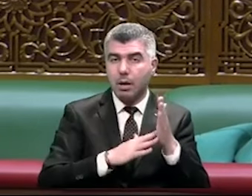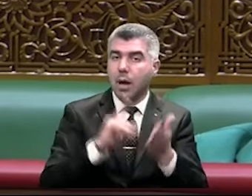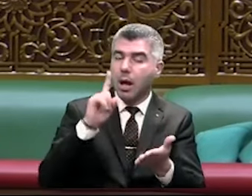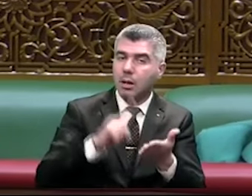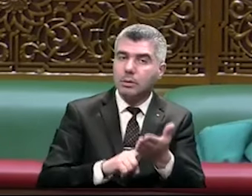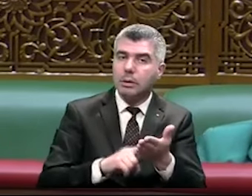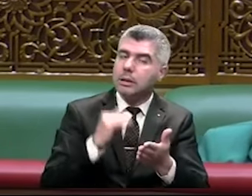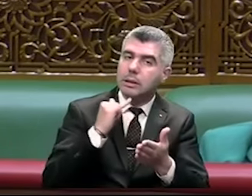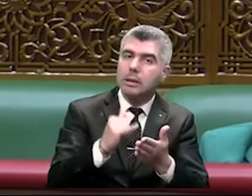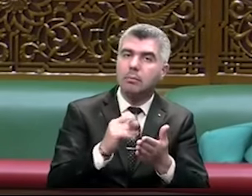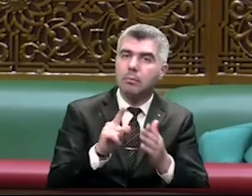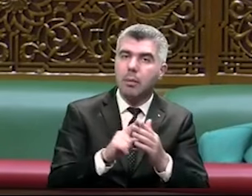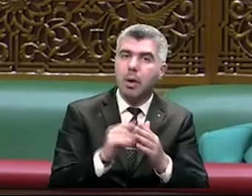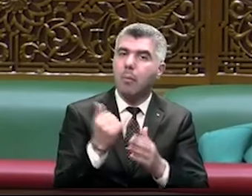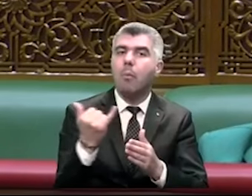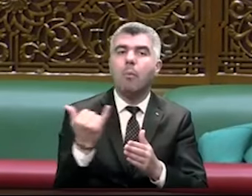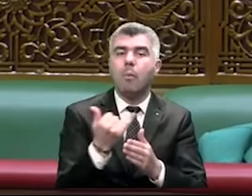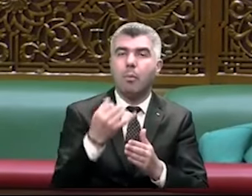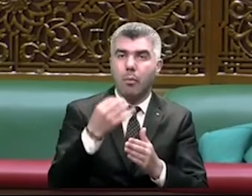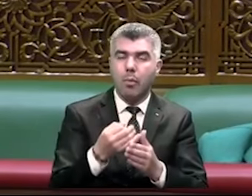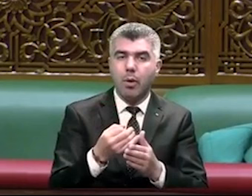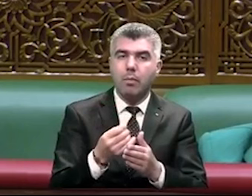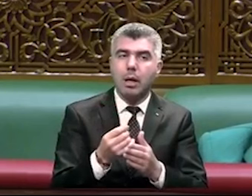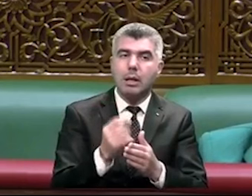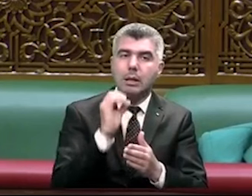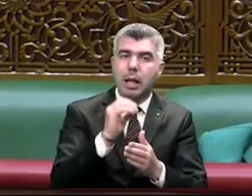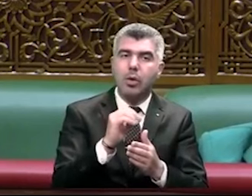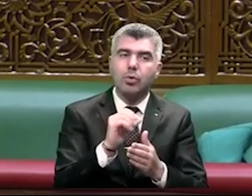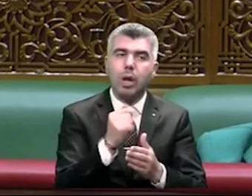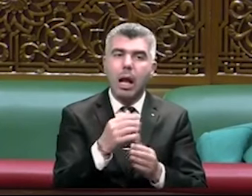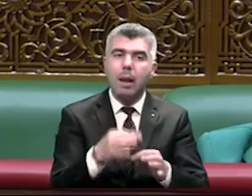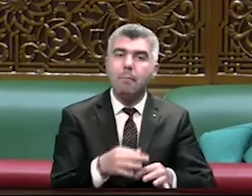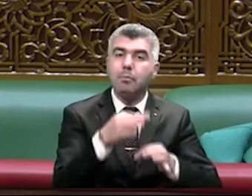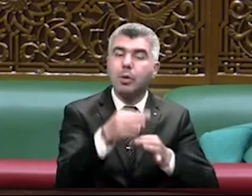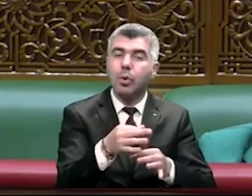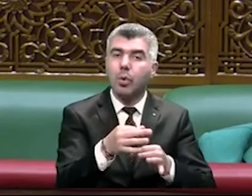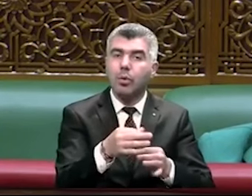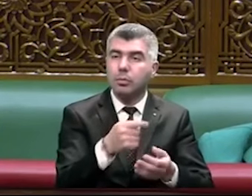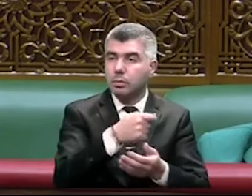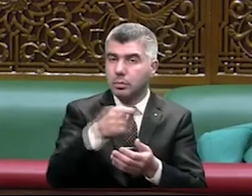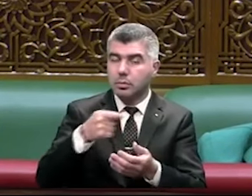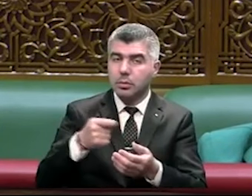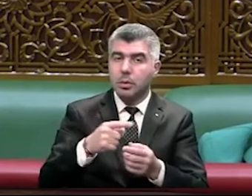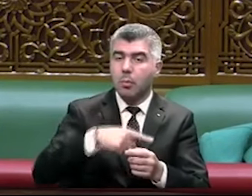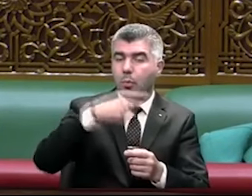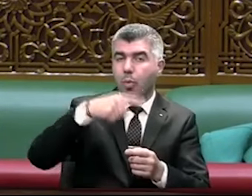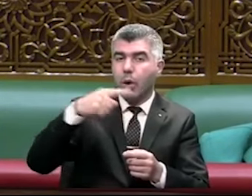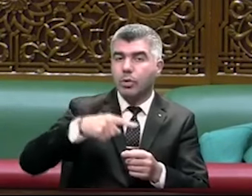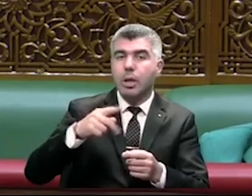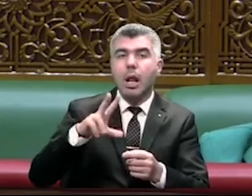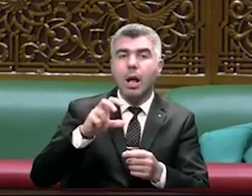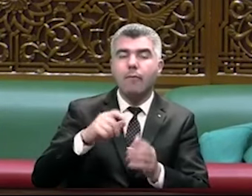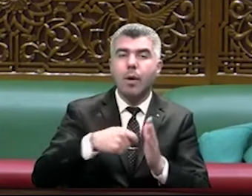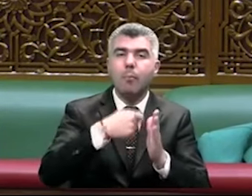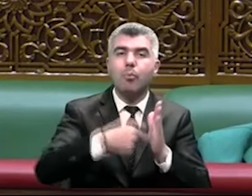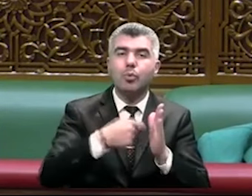ضمن الوصول العادي لهذه الماده الحيويه من حيث الكميه والجوده وذلك من خلال وضع مؤشرات دقيقه لقياس اثير المشاريع